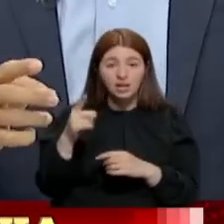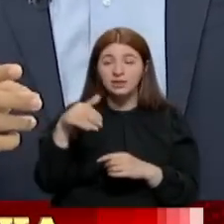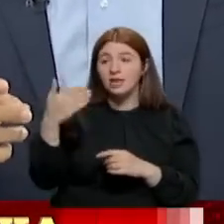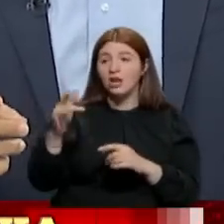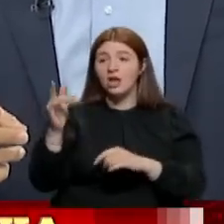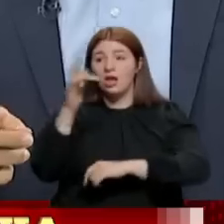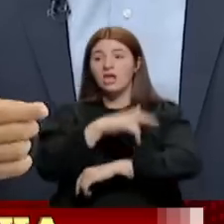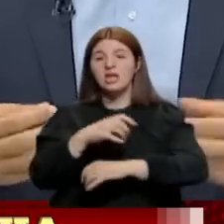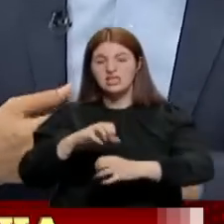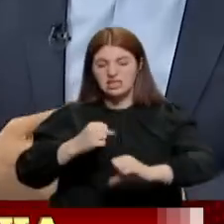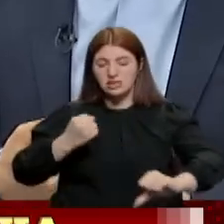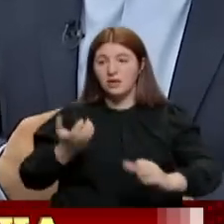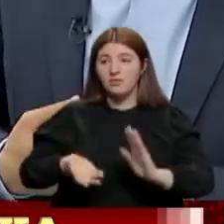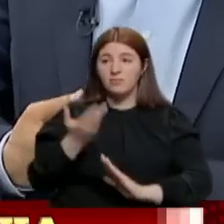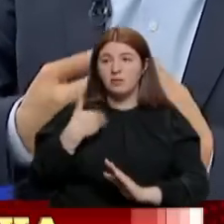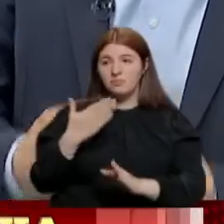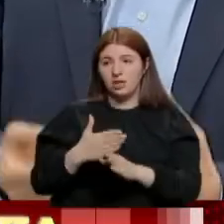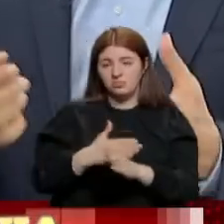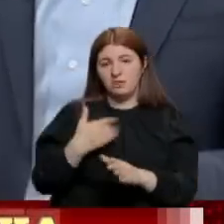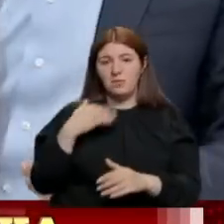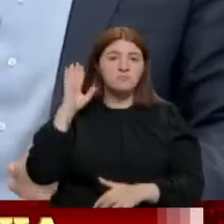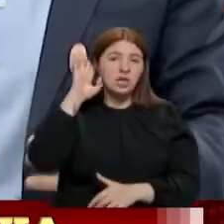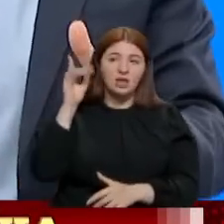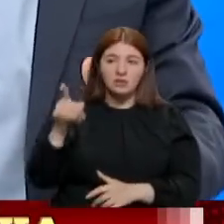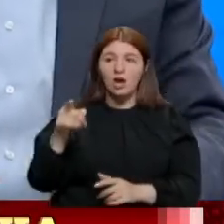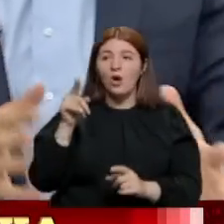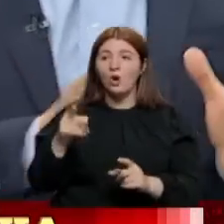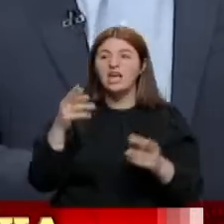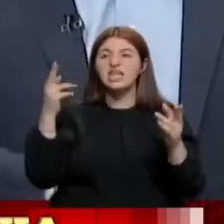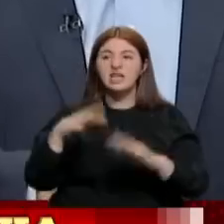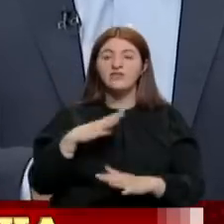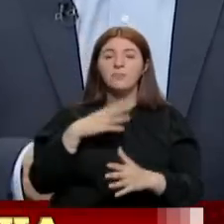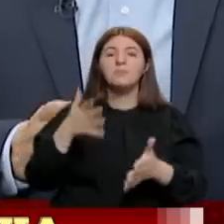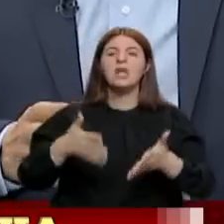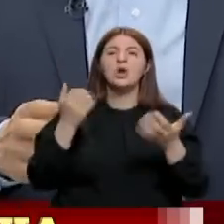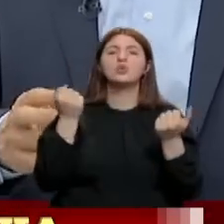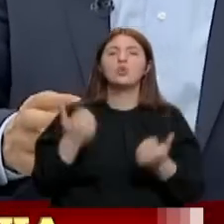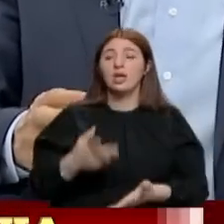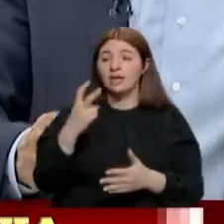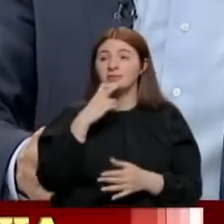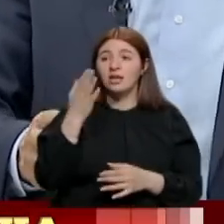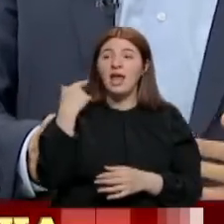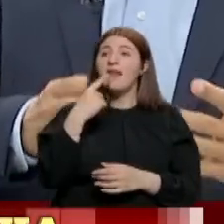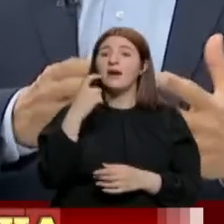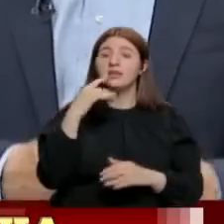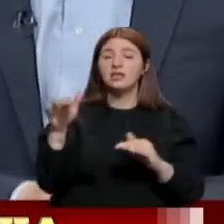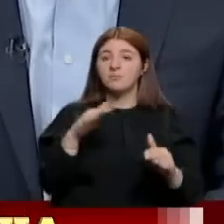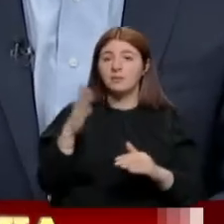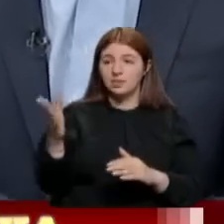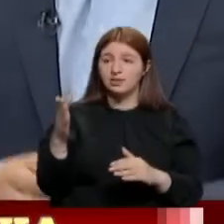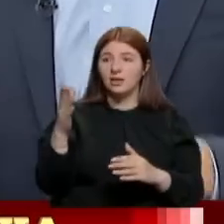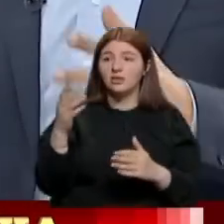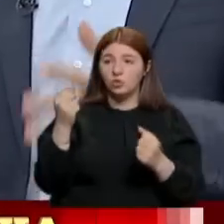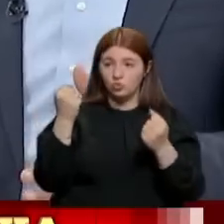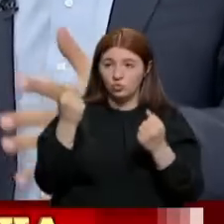diğer uçta gerilim birikmiş durumda. Ben Malatyalıyım ve Malatya'da büyük bir yıkım var ve binalar yorgun. Yani 2 yıl önce Elazığ depreminde